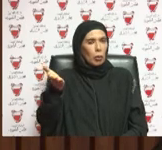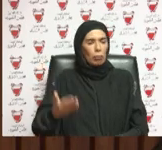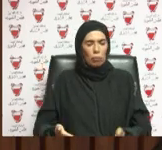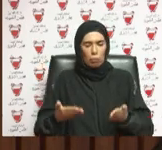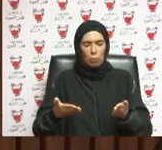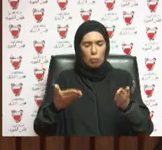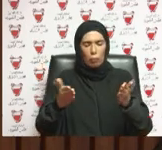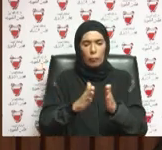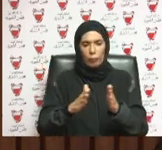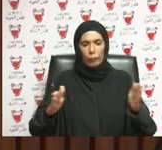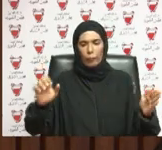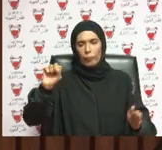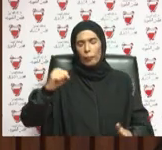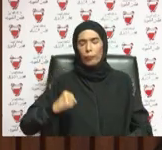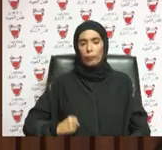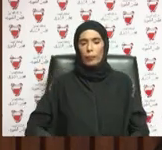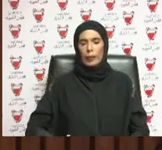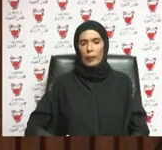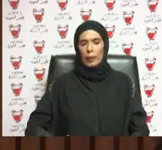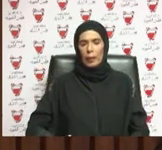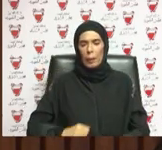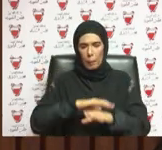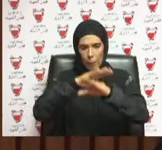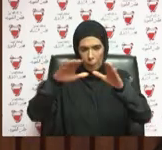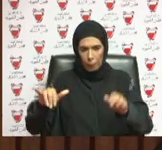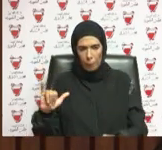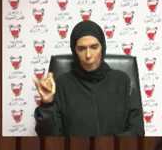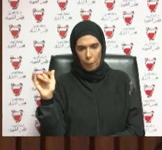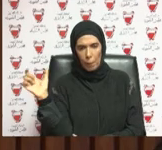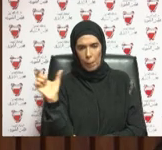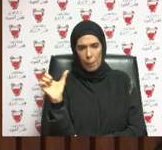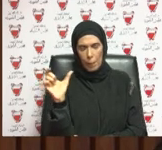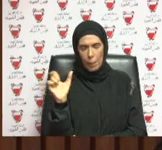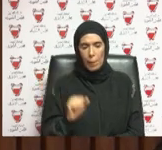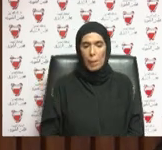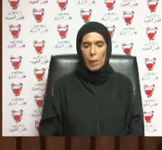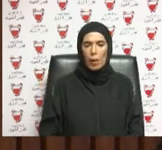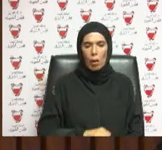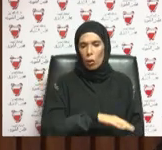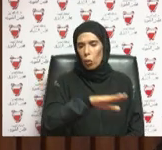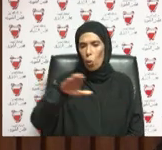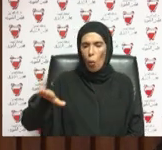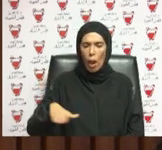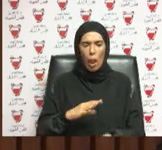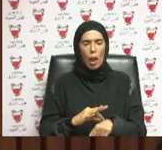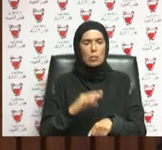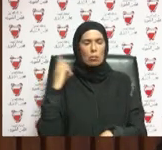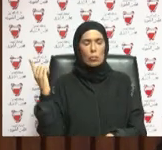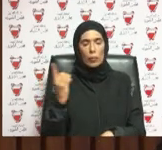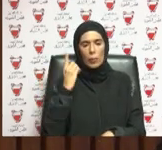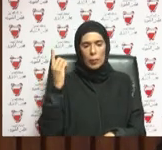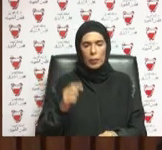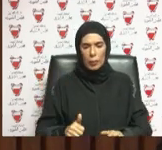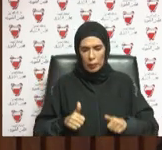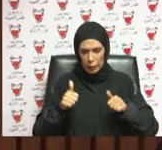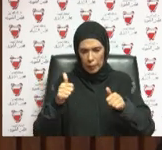جليلة لمملكة البحرين والأمتين الإسلامية والعربية ولكل الإنسانية، انطلاقاً